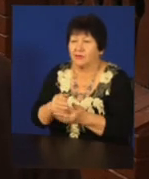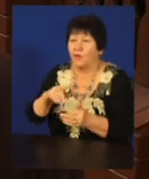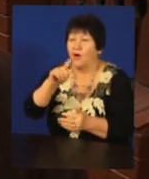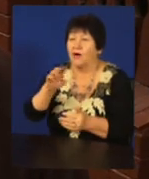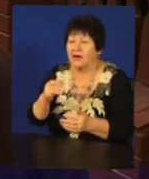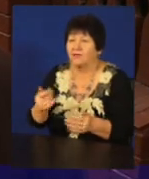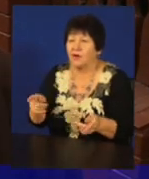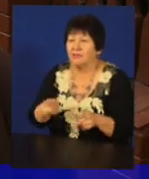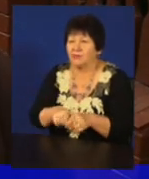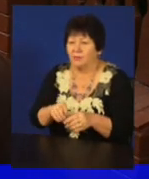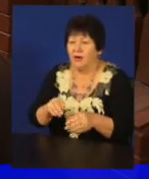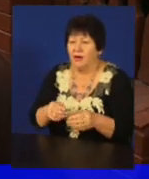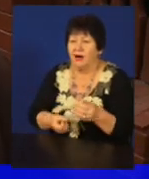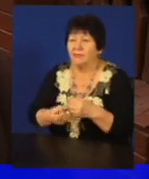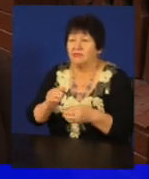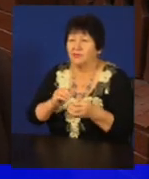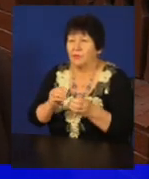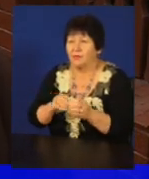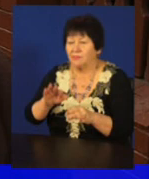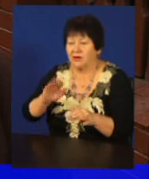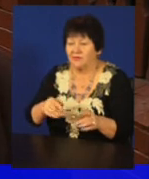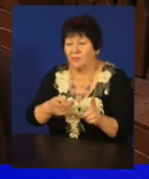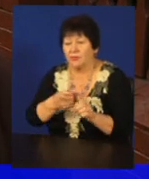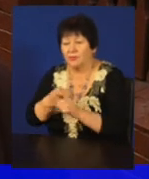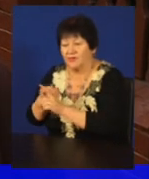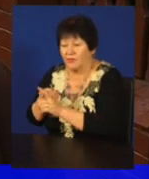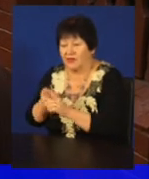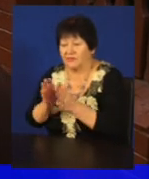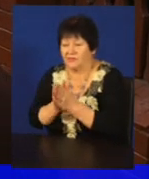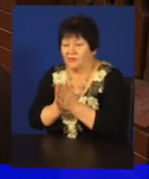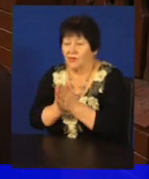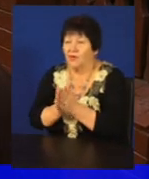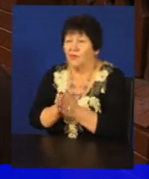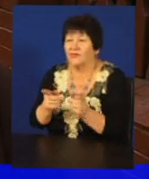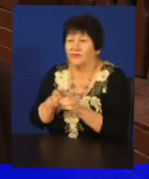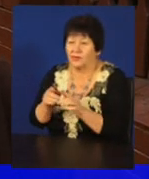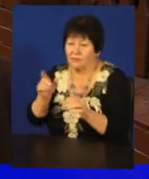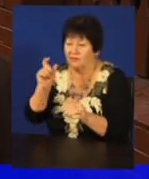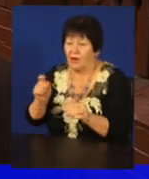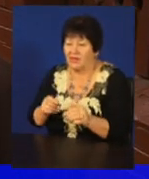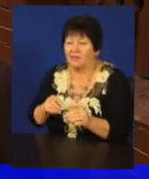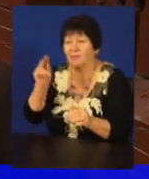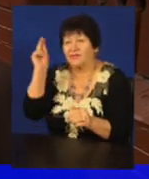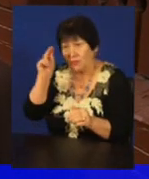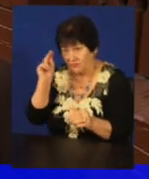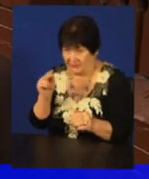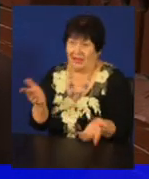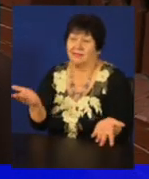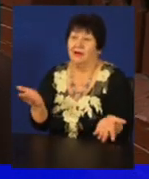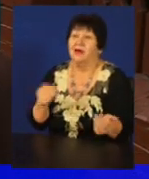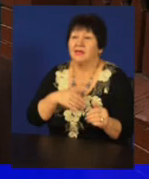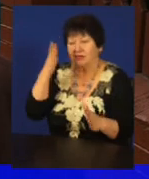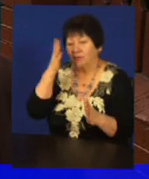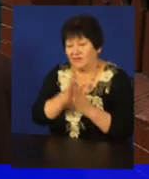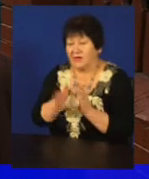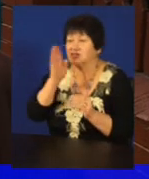aceea am avut probleme când vineau pe urmă să unească, să rugau și așa mai departe. Și oamenii de-acu s-au învățat, ei de-acu ea